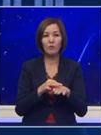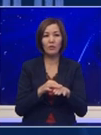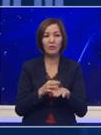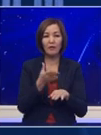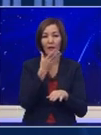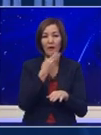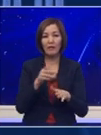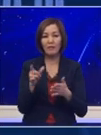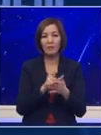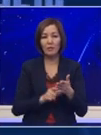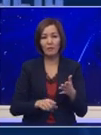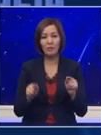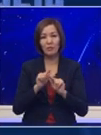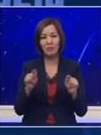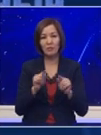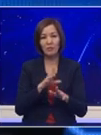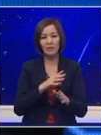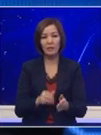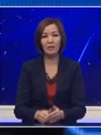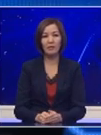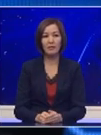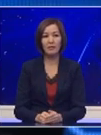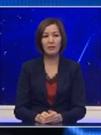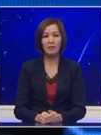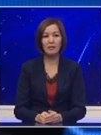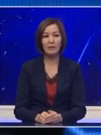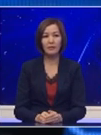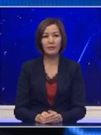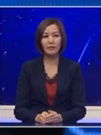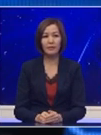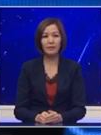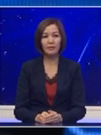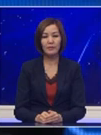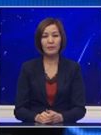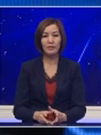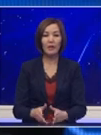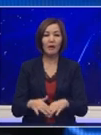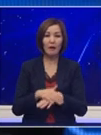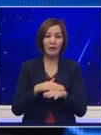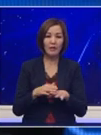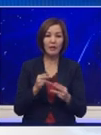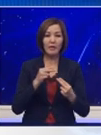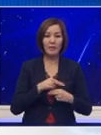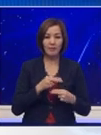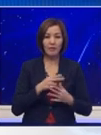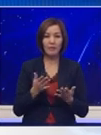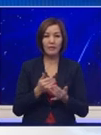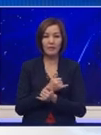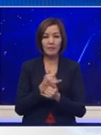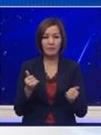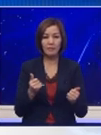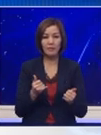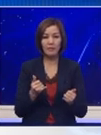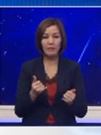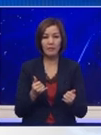әлемін дәріптейді, шығармашылығын насихаттайды. Композитордың өнер саласында еткен еңбегінің түпкі тірегі қандай